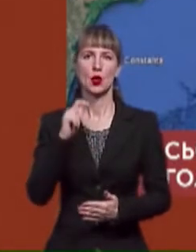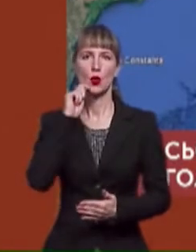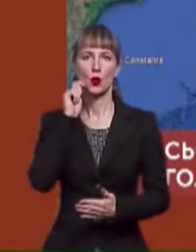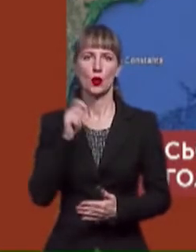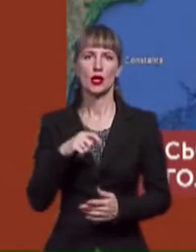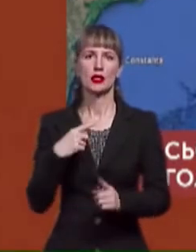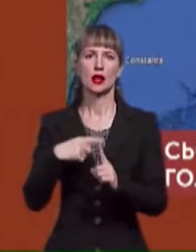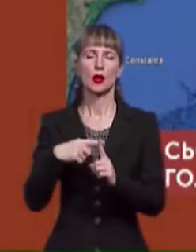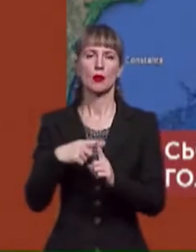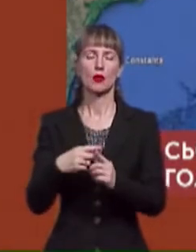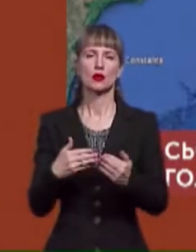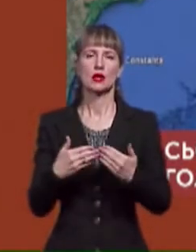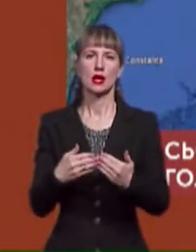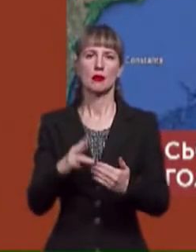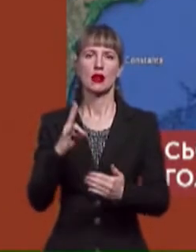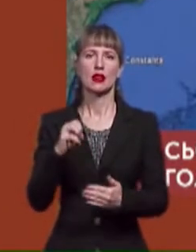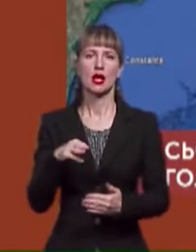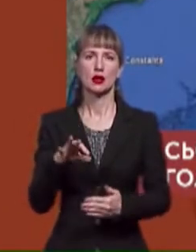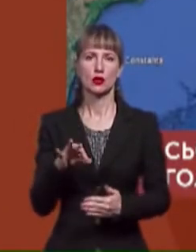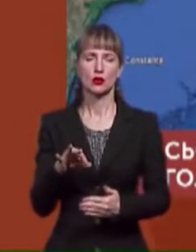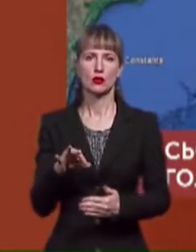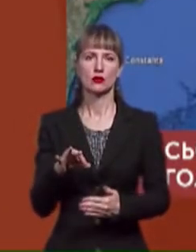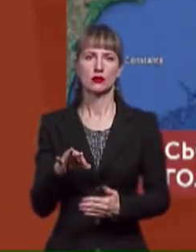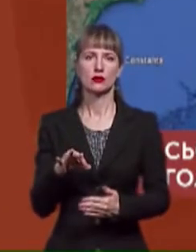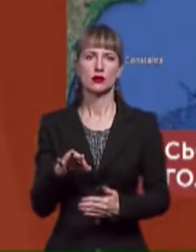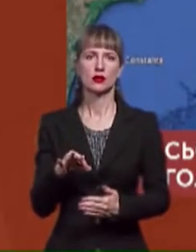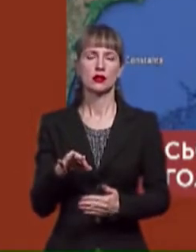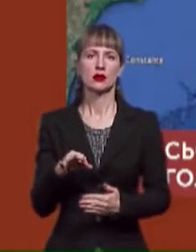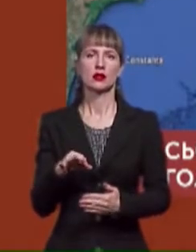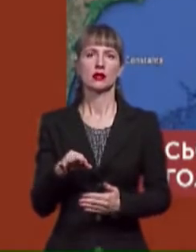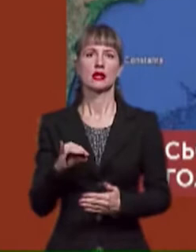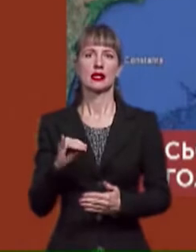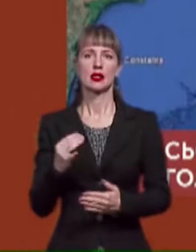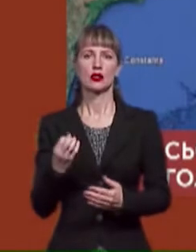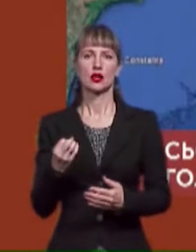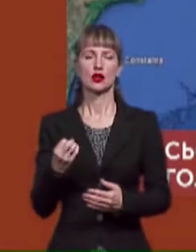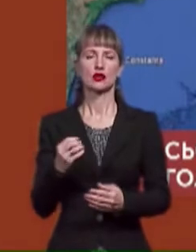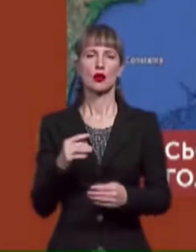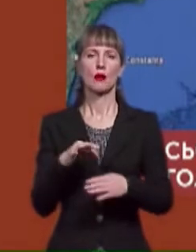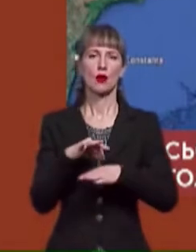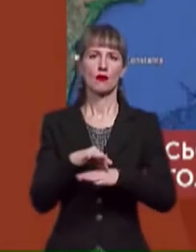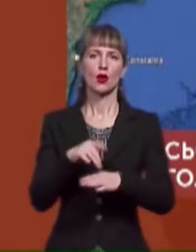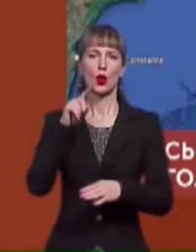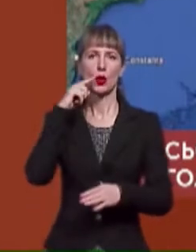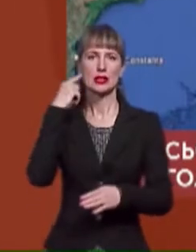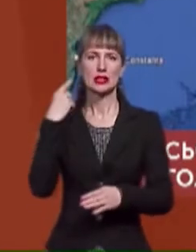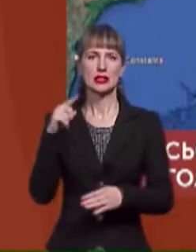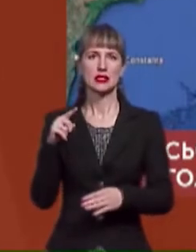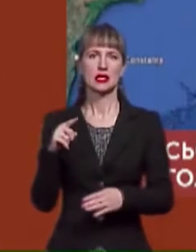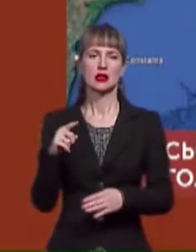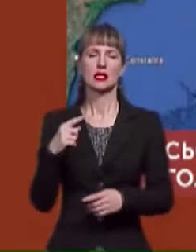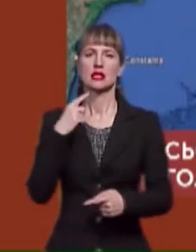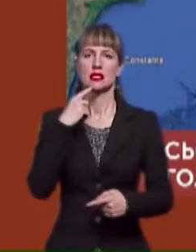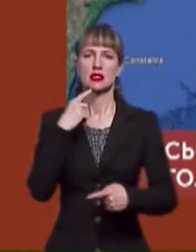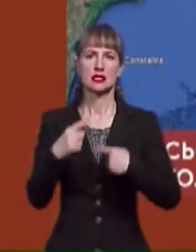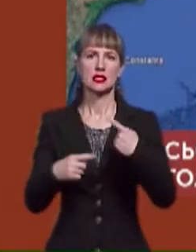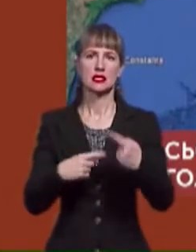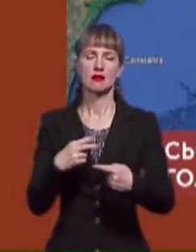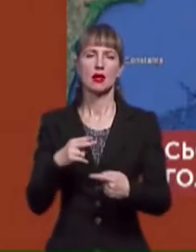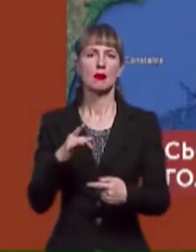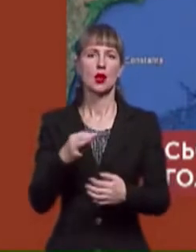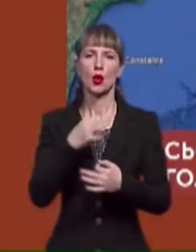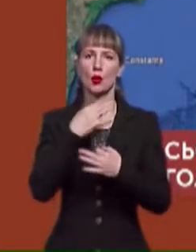плюс кораблі НАТО, так, і паралельно проводили росіяни, завжди, при